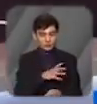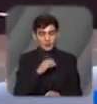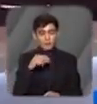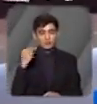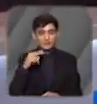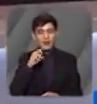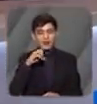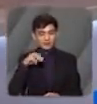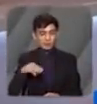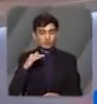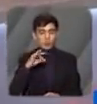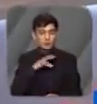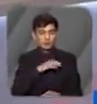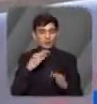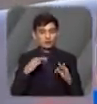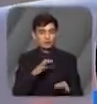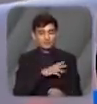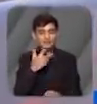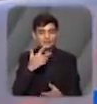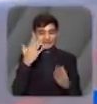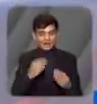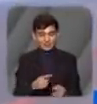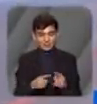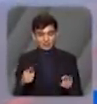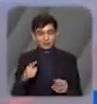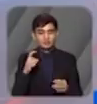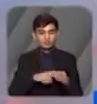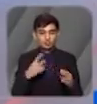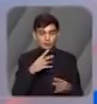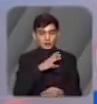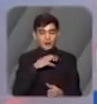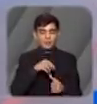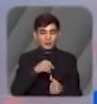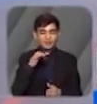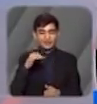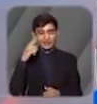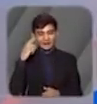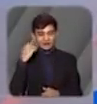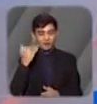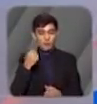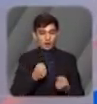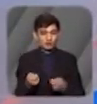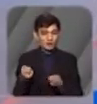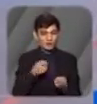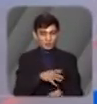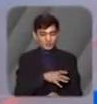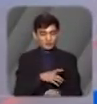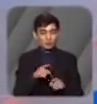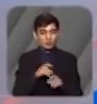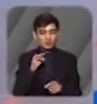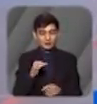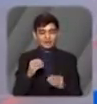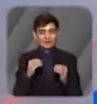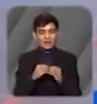Қасым Жомарт Тоқаев рұқсат берген 30 күннің ішінде Қазақстанға, Армения мен Қырғызстаннан әкелінген көліктерді тек